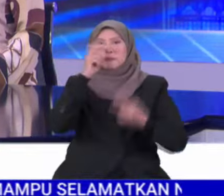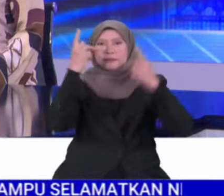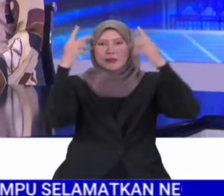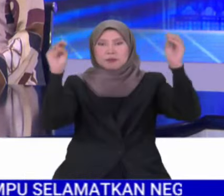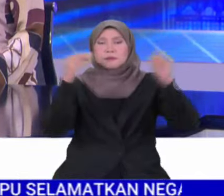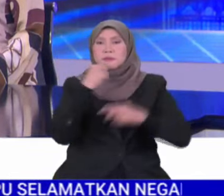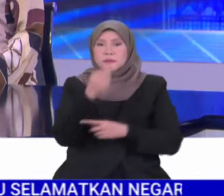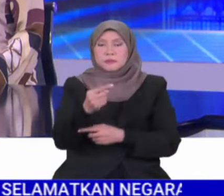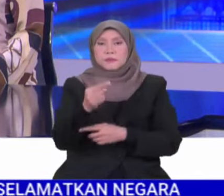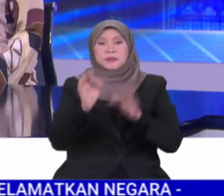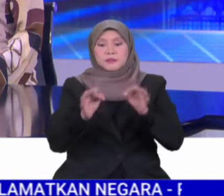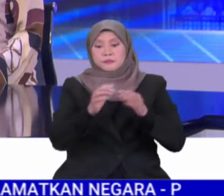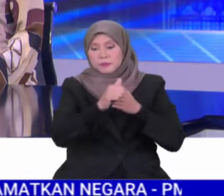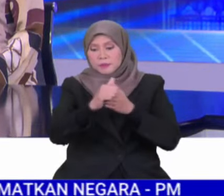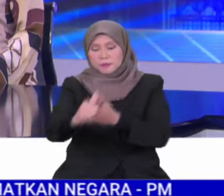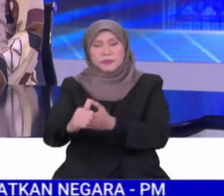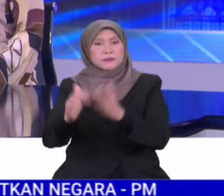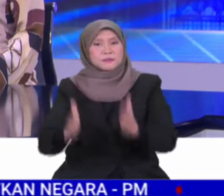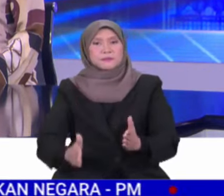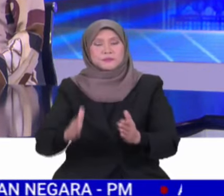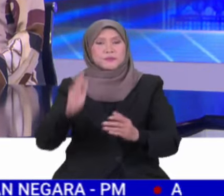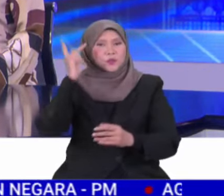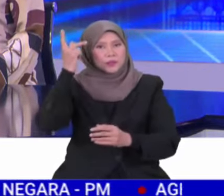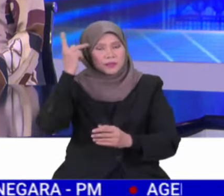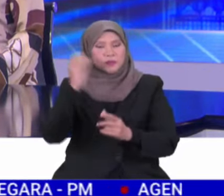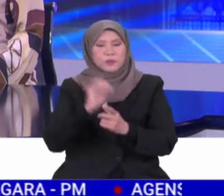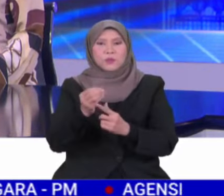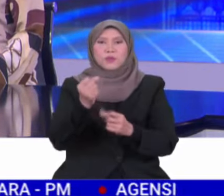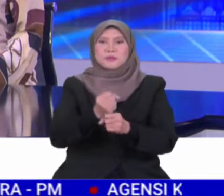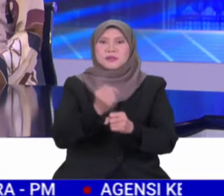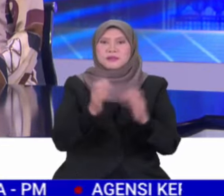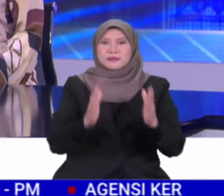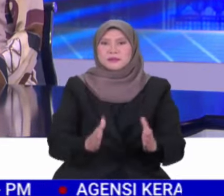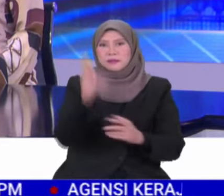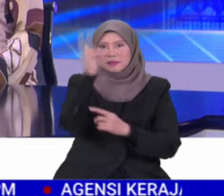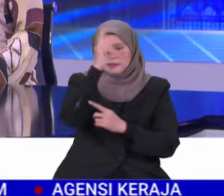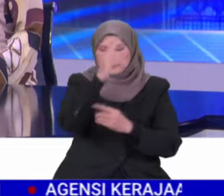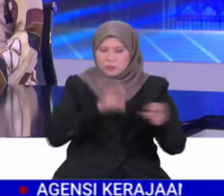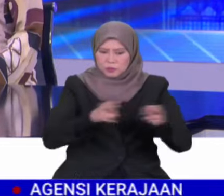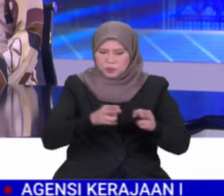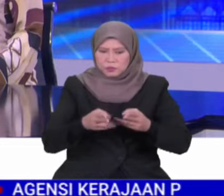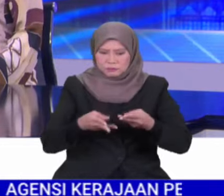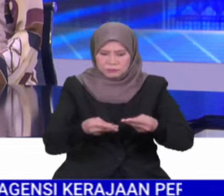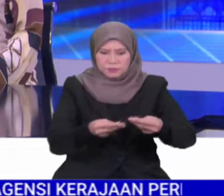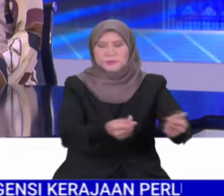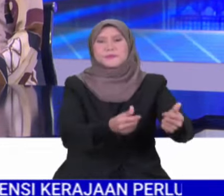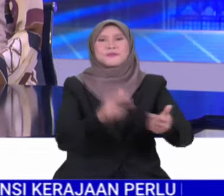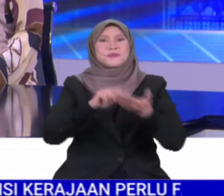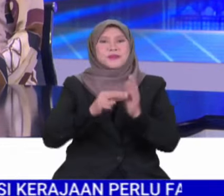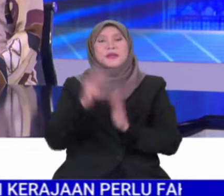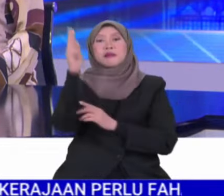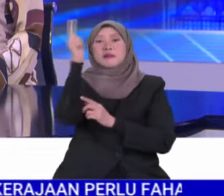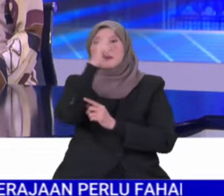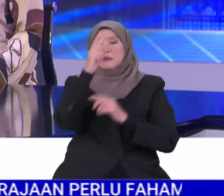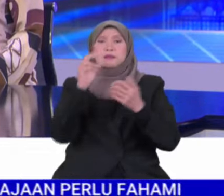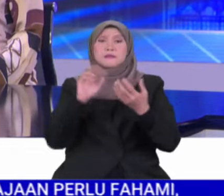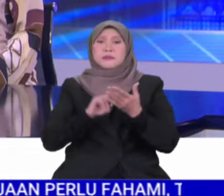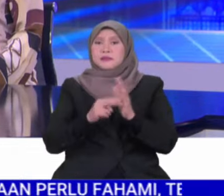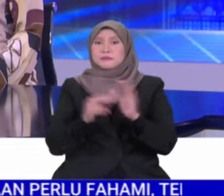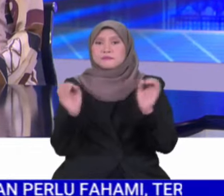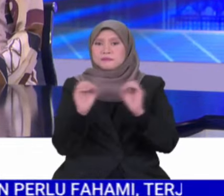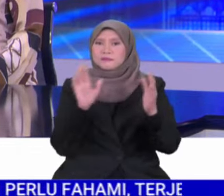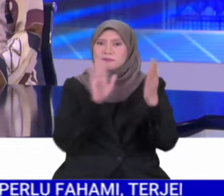Menteri, sekiranya pimpinan politik dan penjawat awam mengurus tadbir dengan berkesan, secara tidak langsung negara dapat mendepani